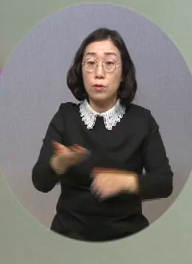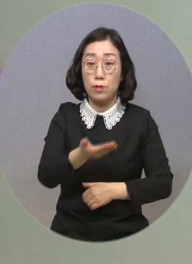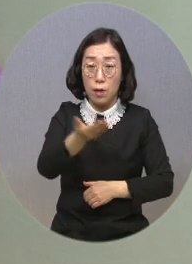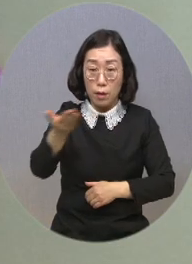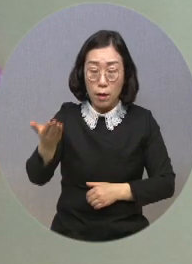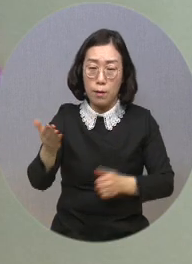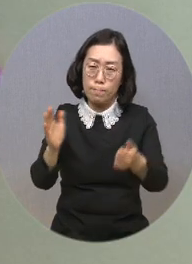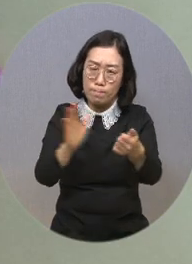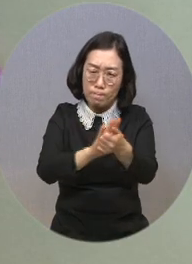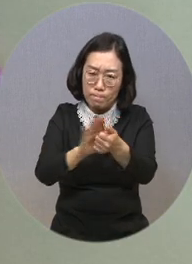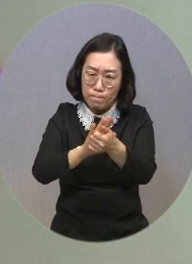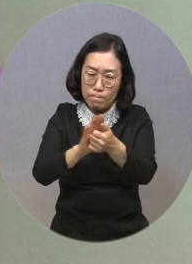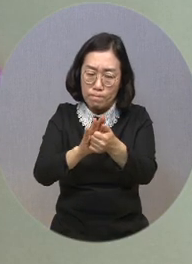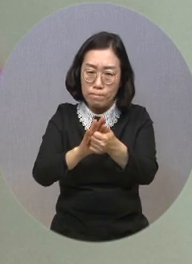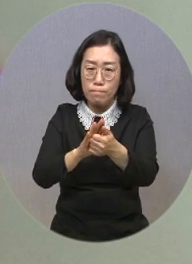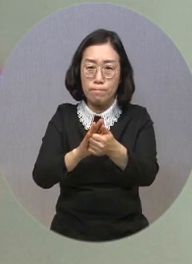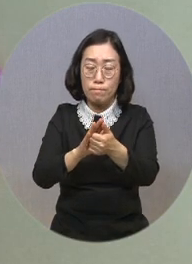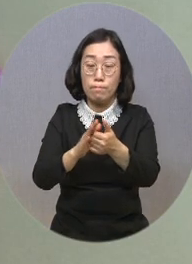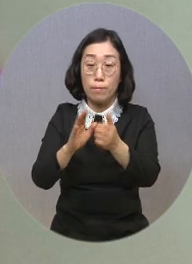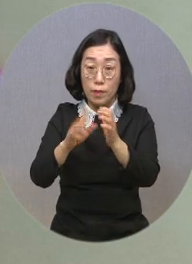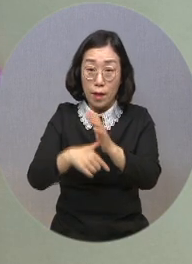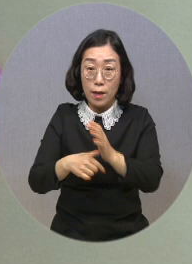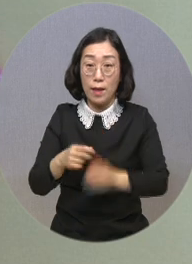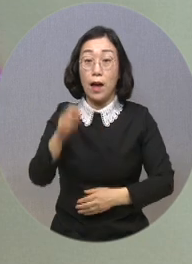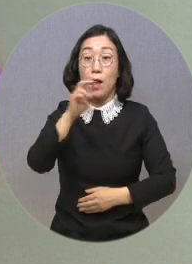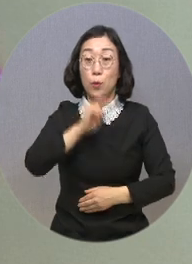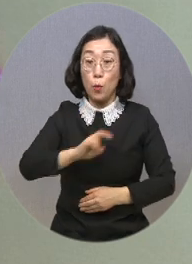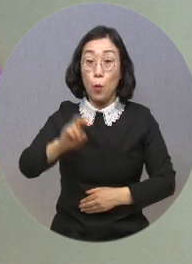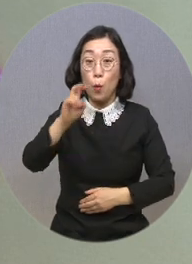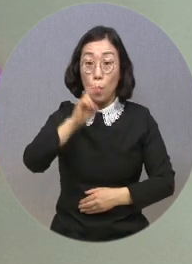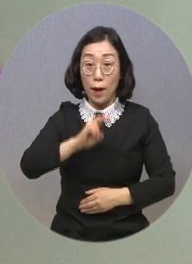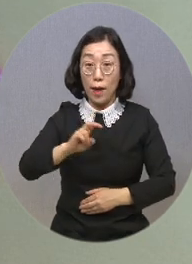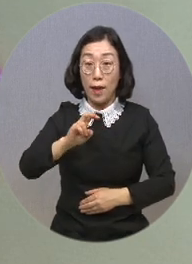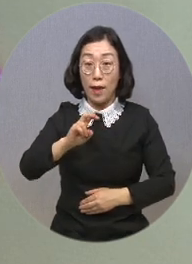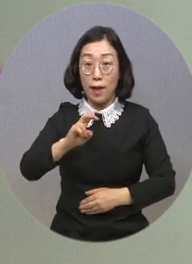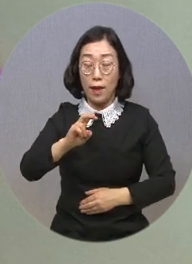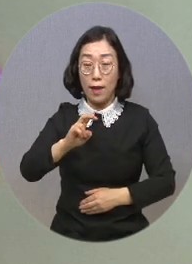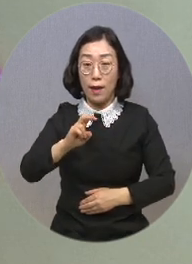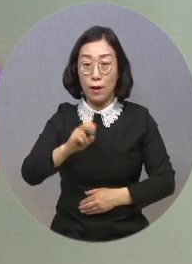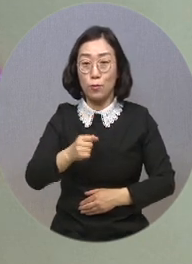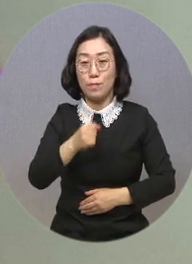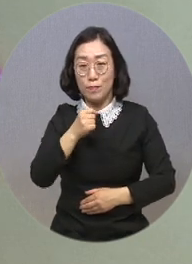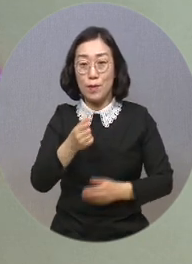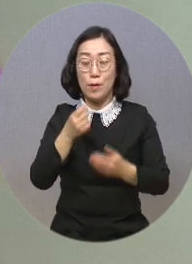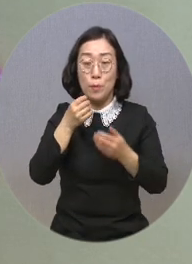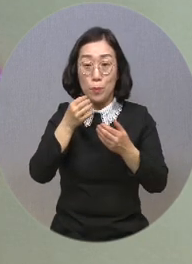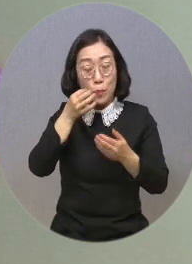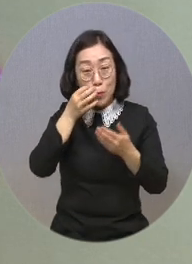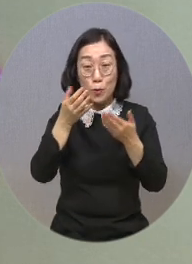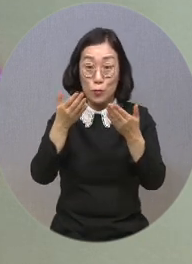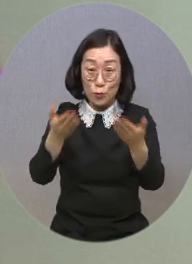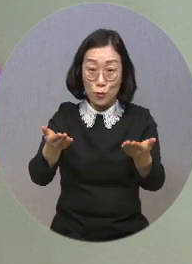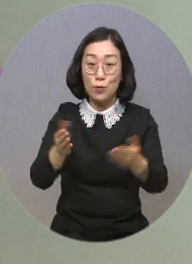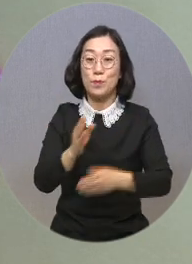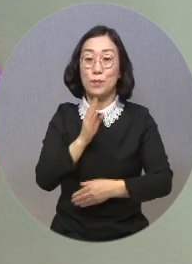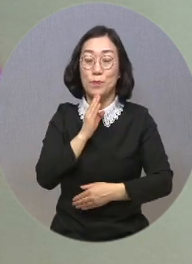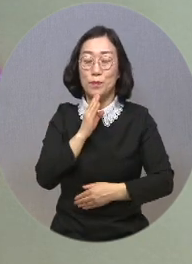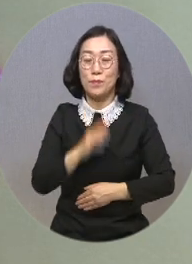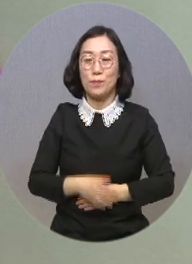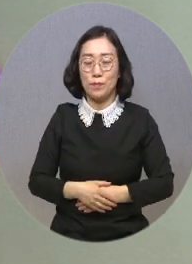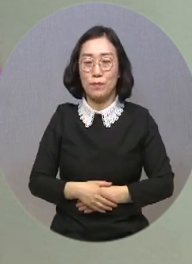하면서 이제 가수니까 또 다른 제가 노래에 대한 봉사가 또 주 종목으로 네. 생겼잖아요.